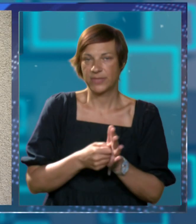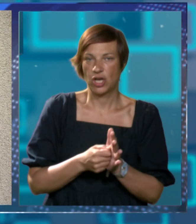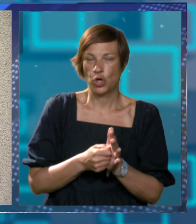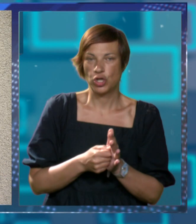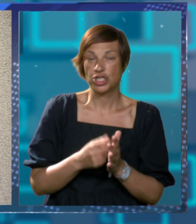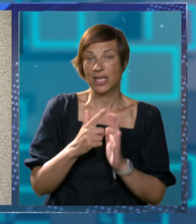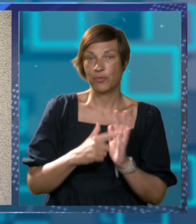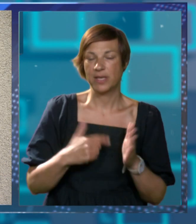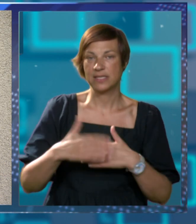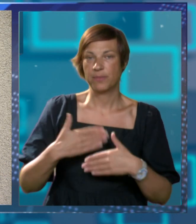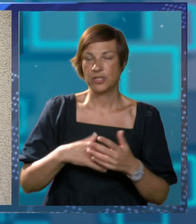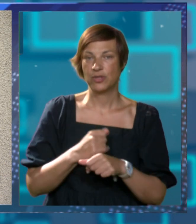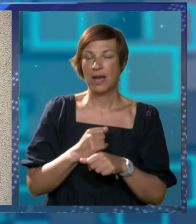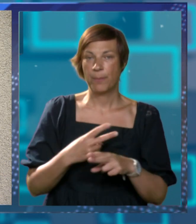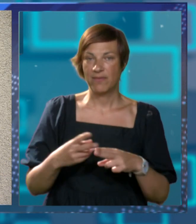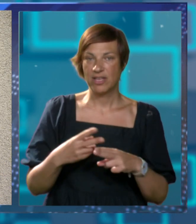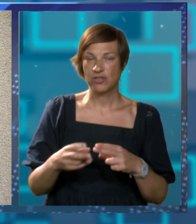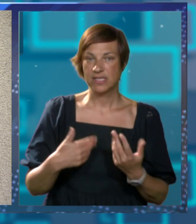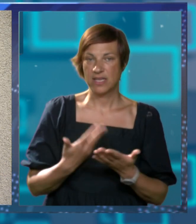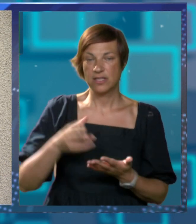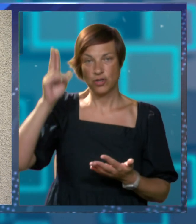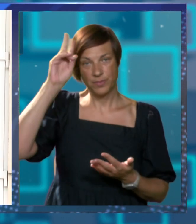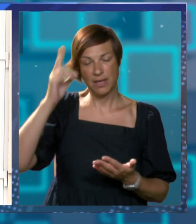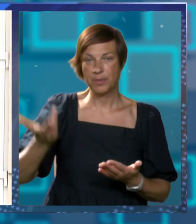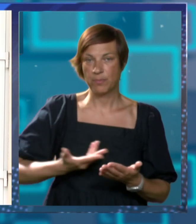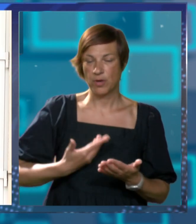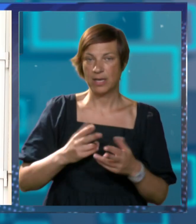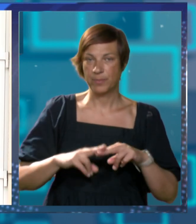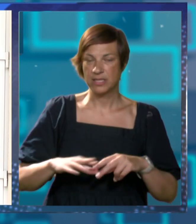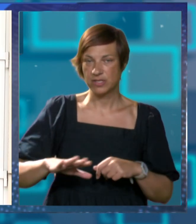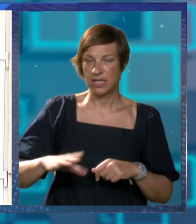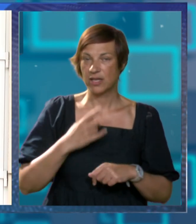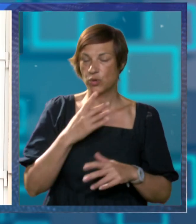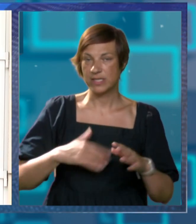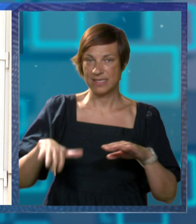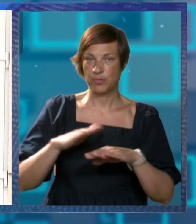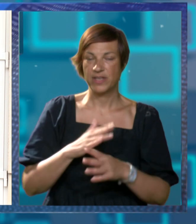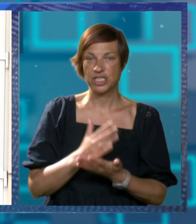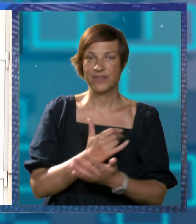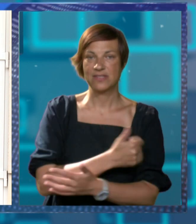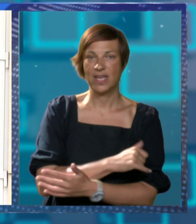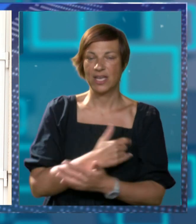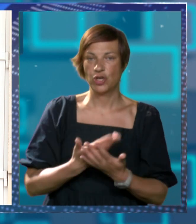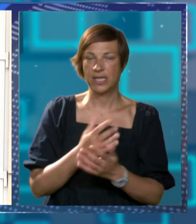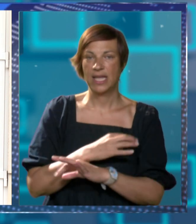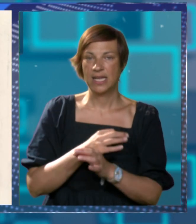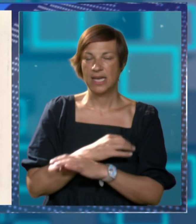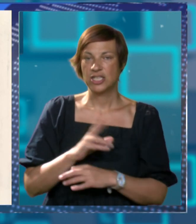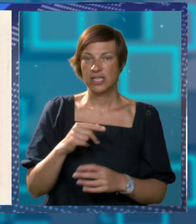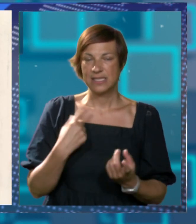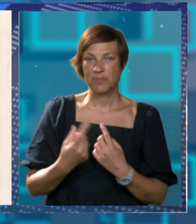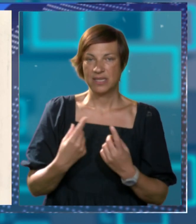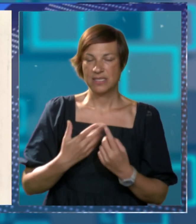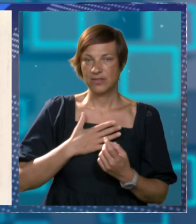koštaju mjesečno, međutim, to je napravljeno s razlogom da bi mogli primiti taj ostatak djece koji se povećava svake godine. Nažalost, onda